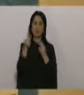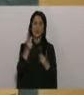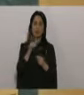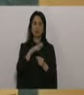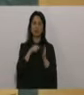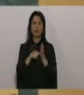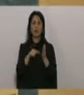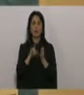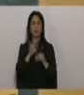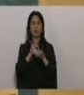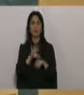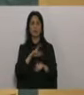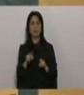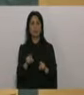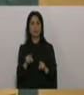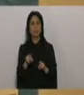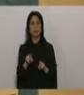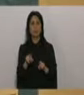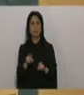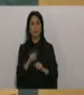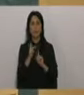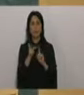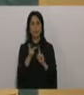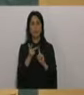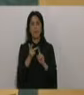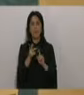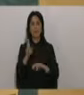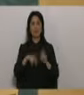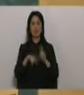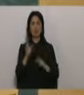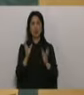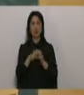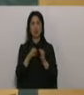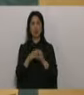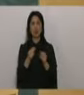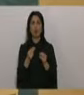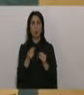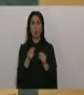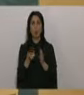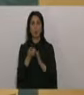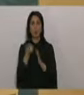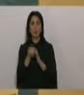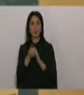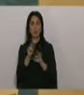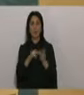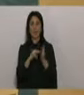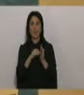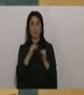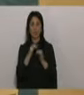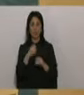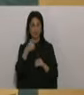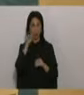რა დახმარებები გაეწიათ მოქალაქეებს. მესამე იყო სამშენებლო კომპანიების ფულის შონის გეგმაზე ისაუბრეთ,